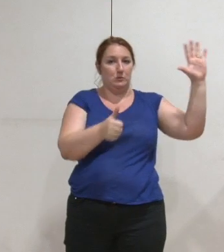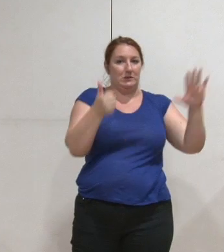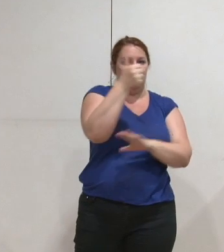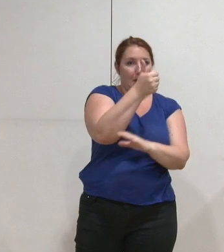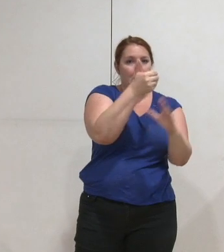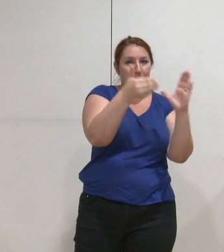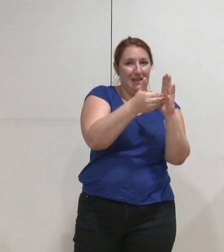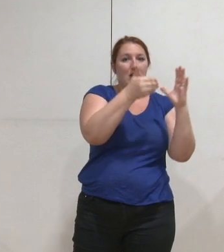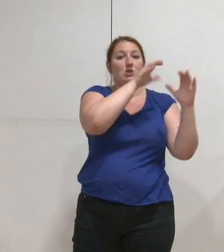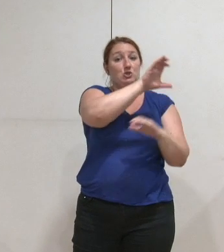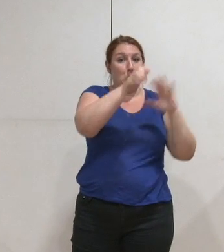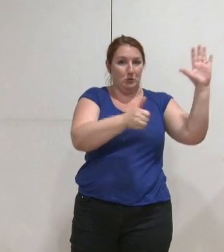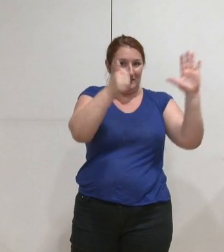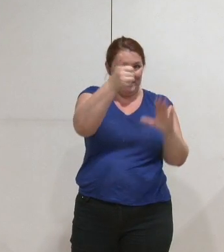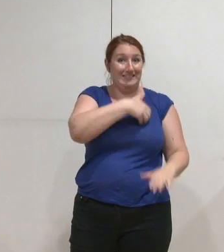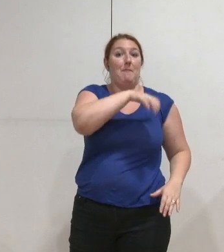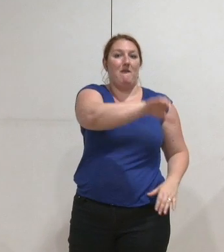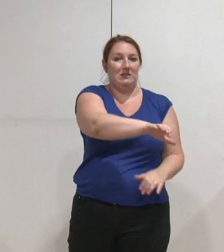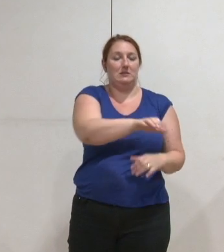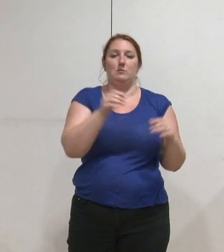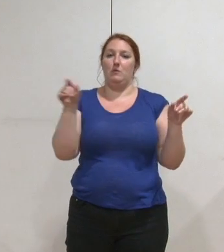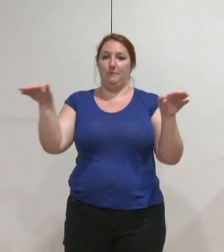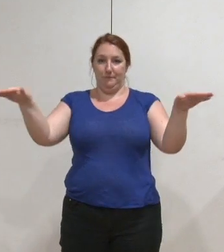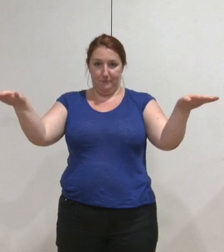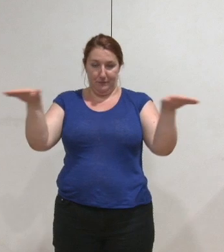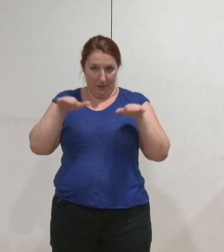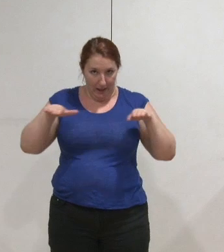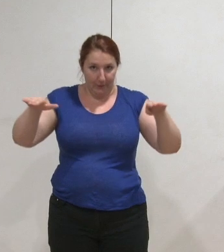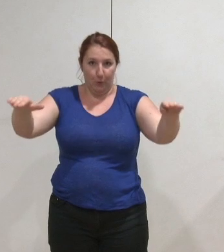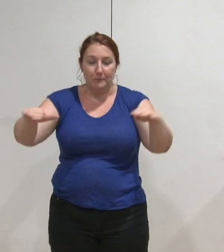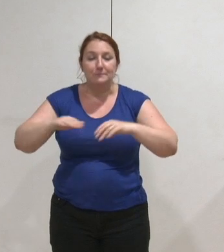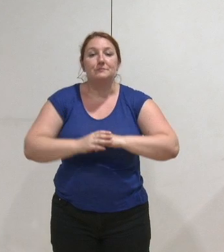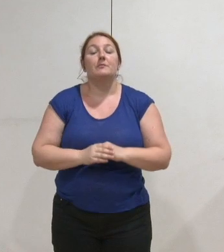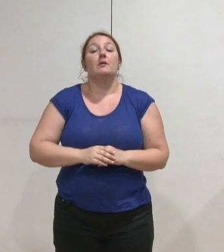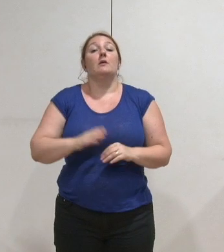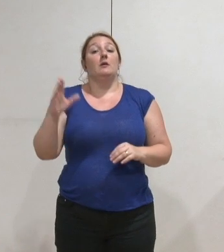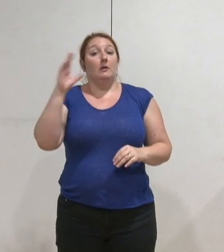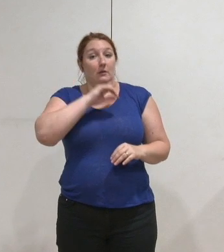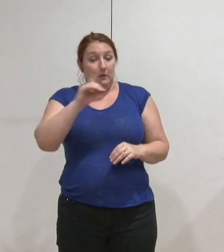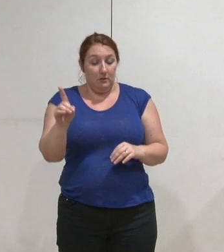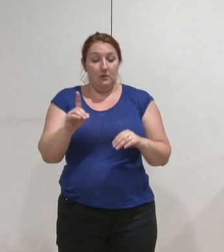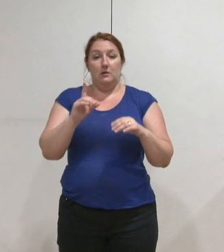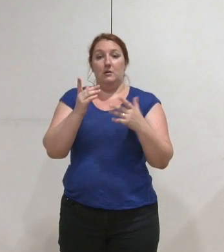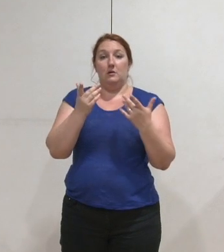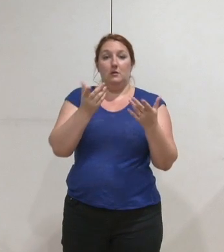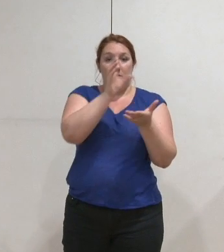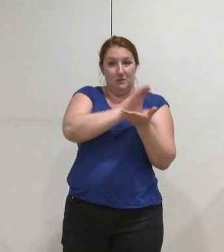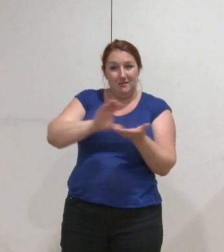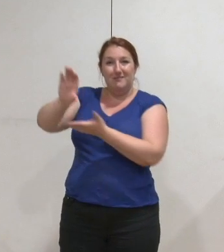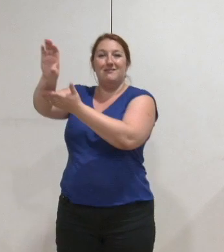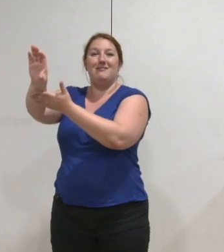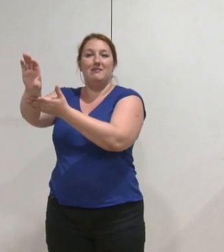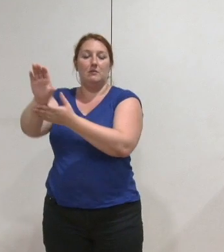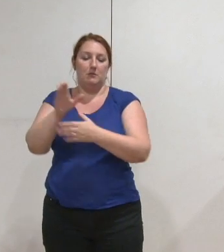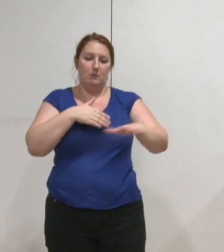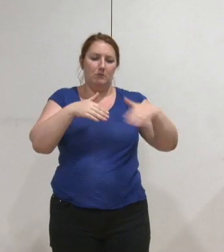861166 € en investissement il convient de noter que le montant des charges transféré étant supérieur aux ressources